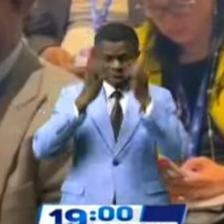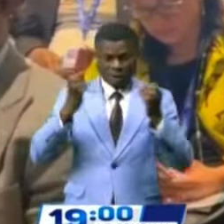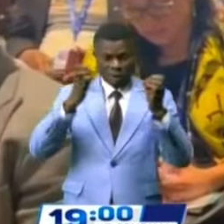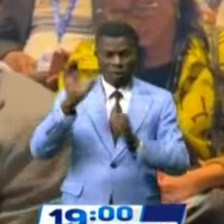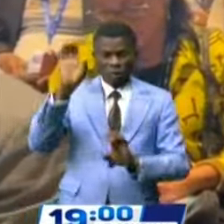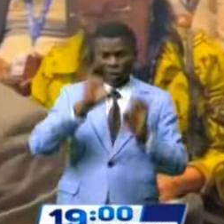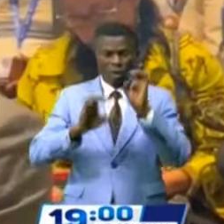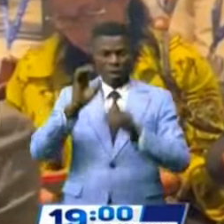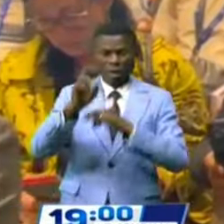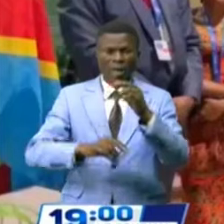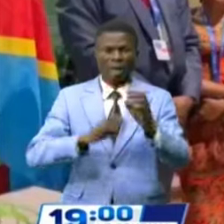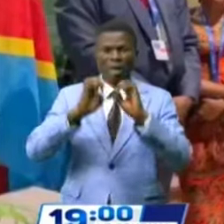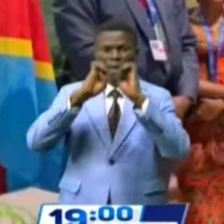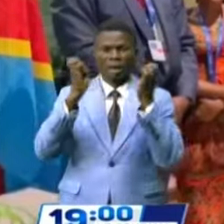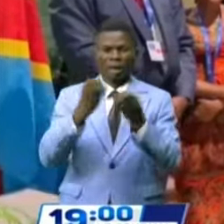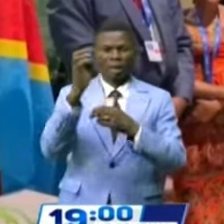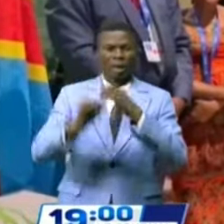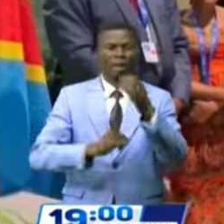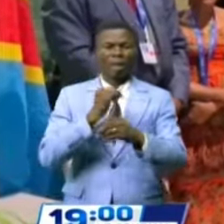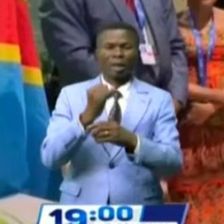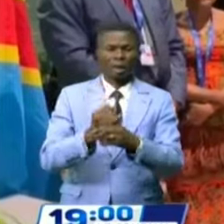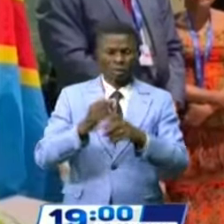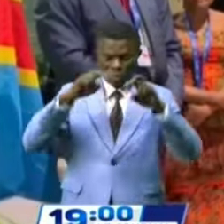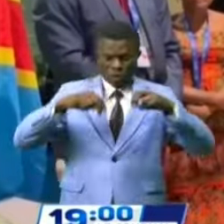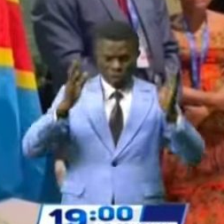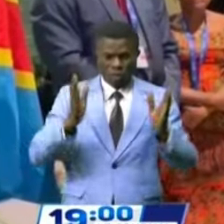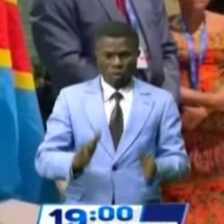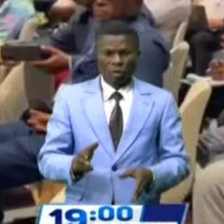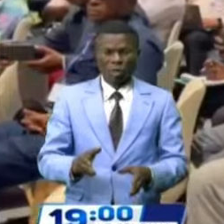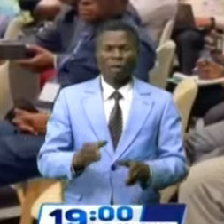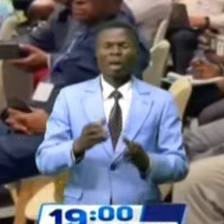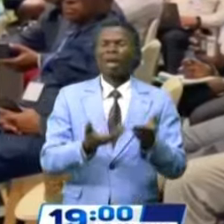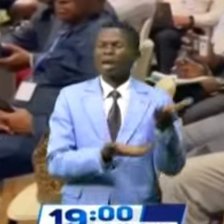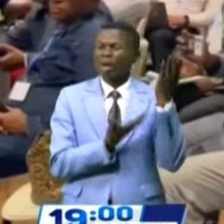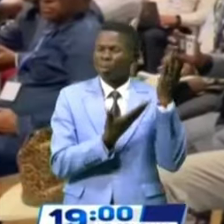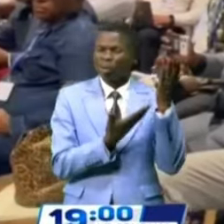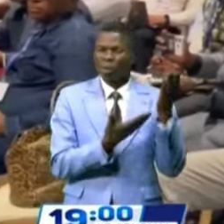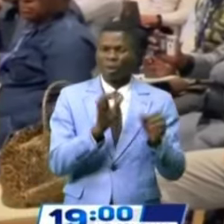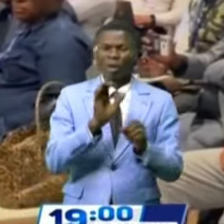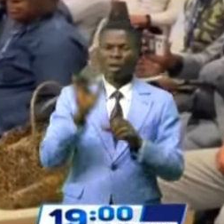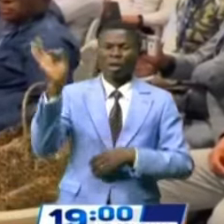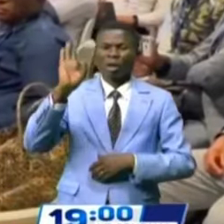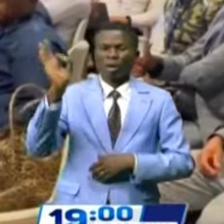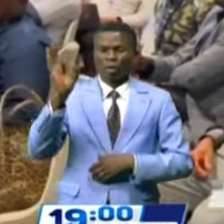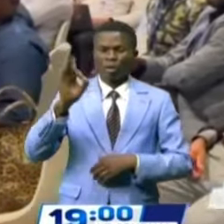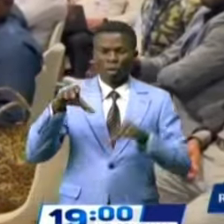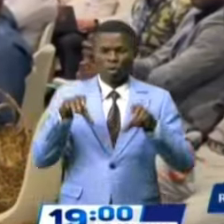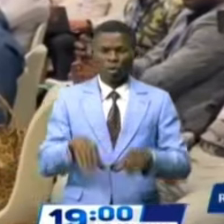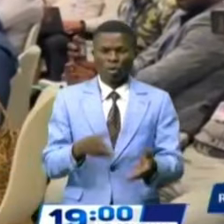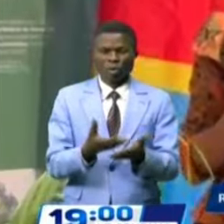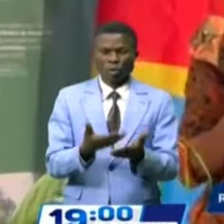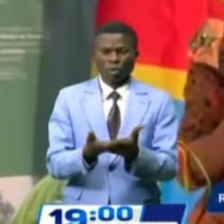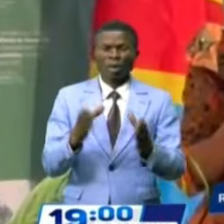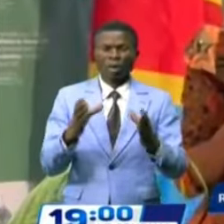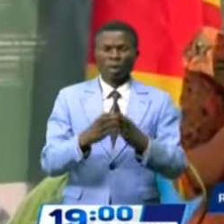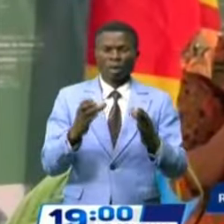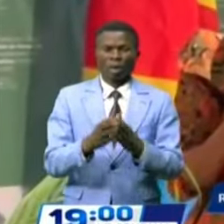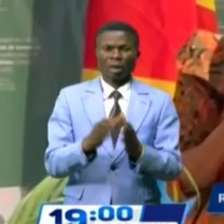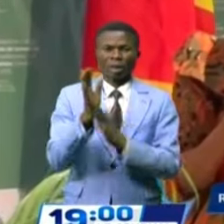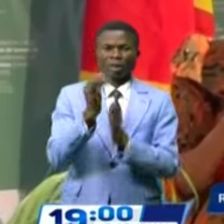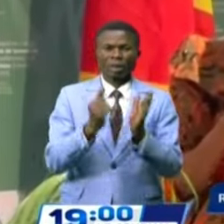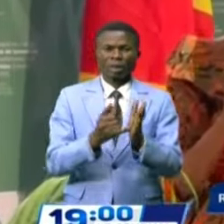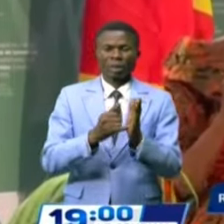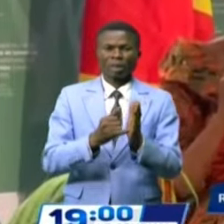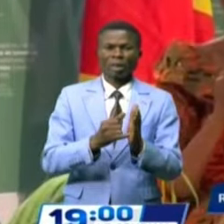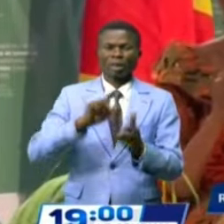équipe internationale des chercheurs a mis en évidence de vastes tourbières dans le centre du bassin du Congo avec